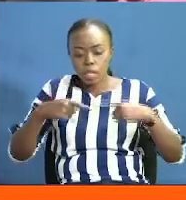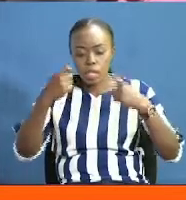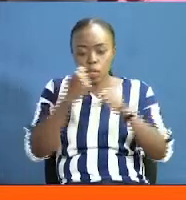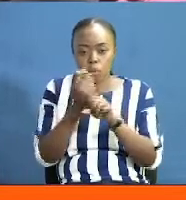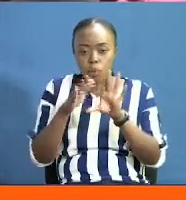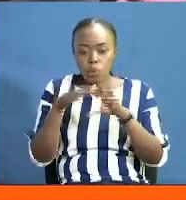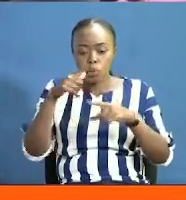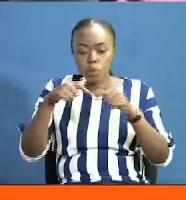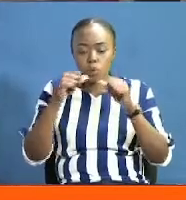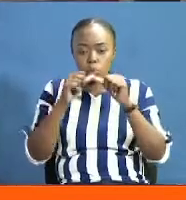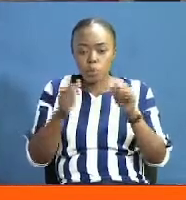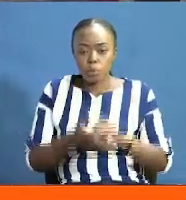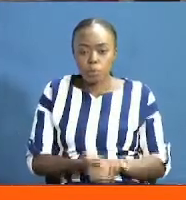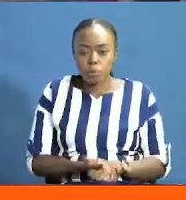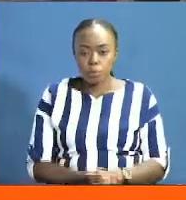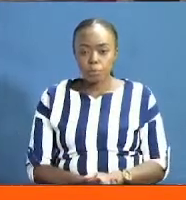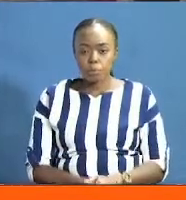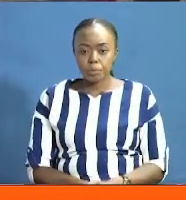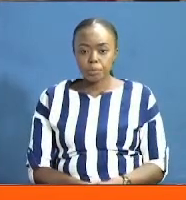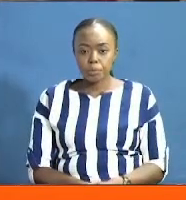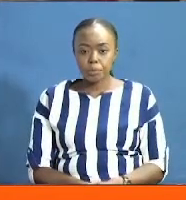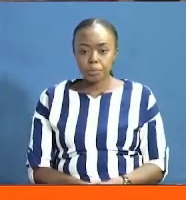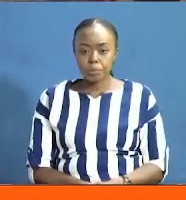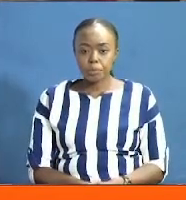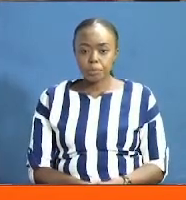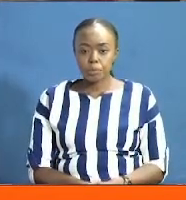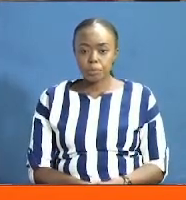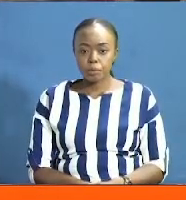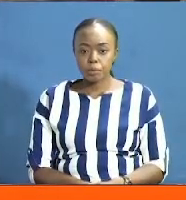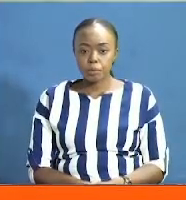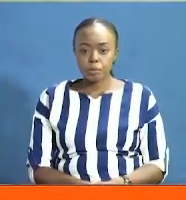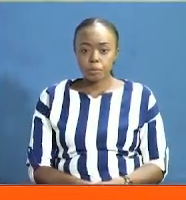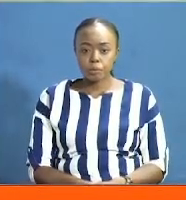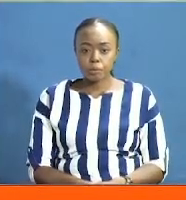kuwapa nafasi ya kushiriki. Frida Mapenzi, KUTV.